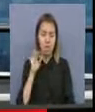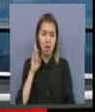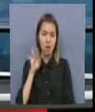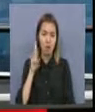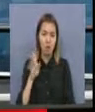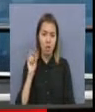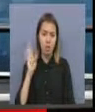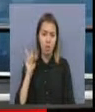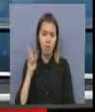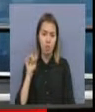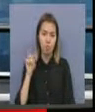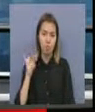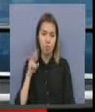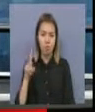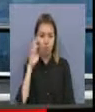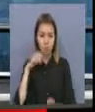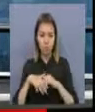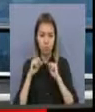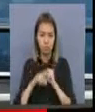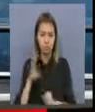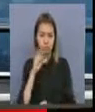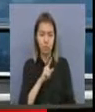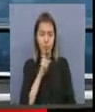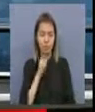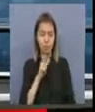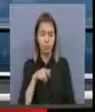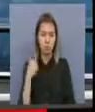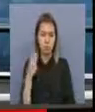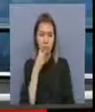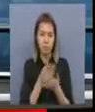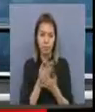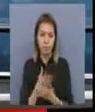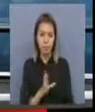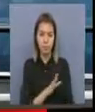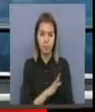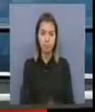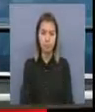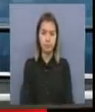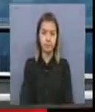Некрасова, Ербол Мирманов ел намысын лайықты қорғап жас жеткіншектерге үлгі өнеге.